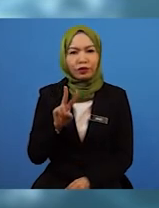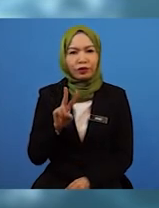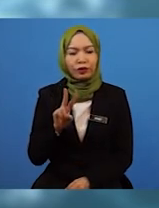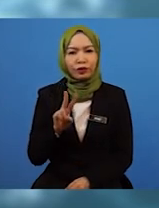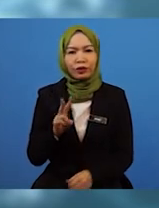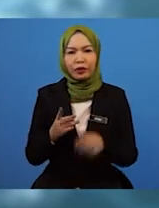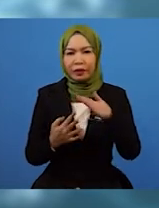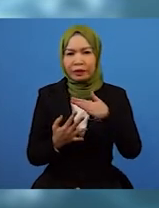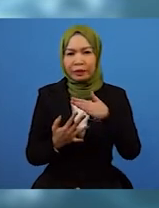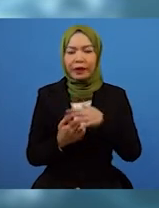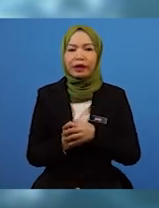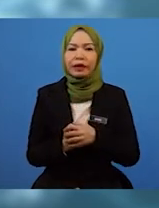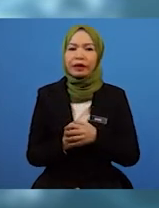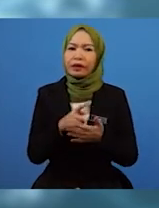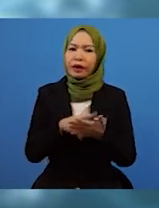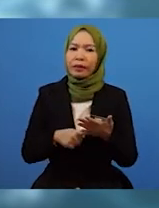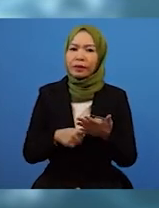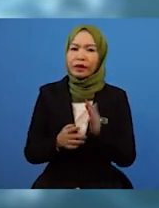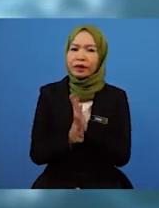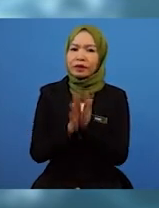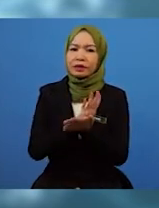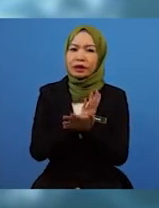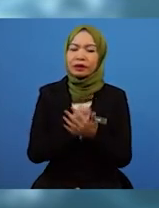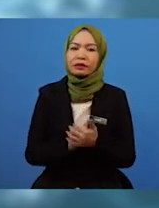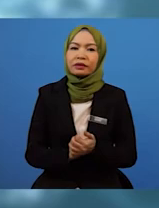pembakaran, apa jadi ya?